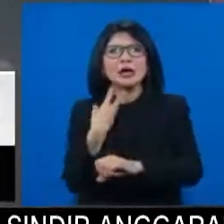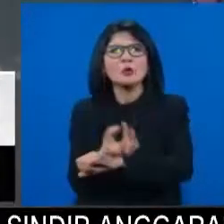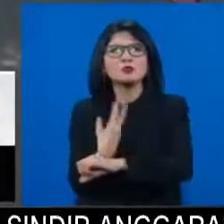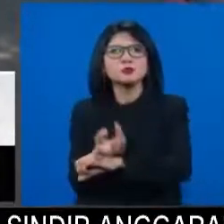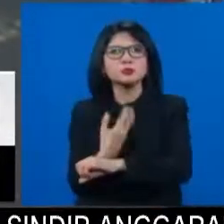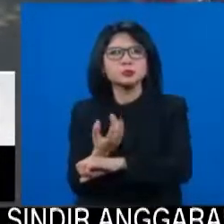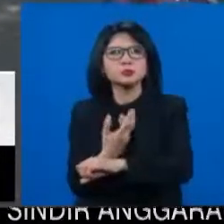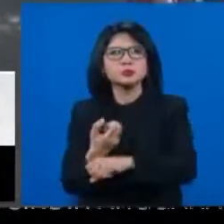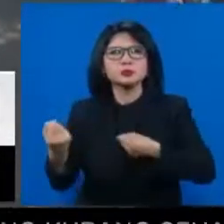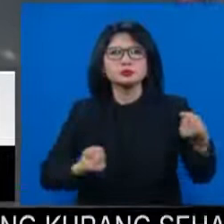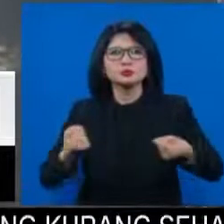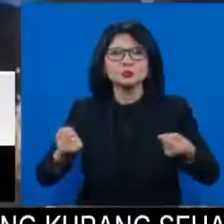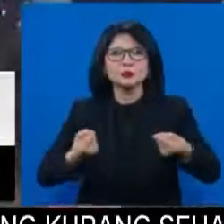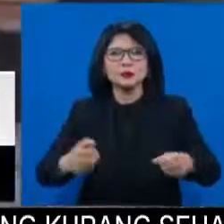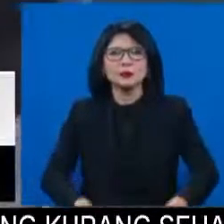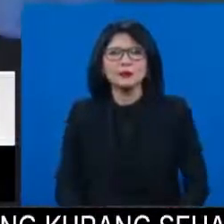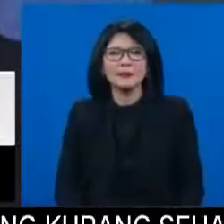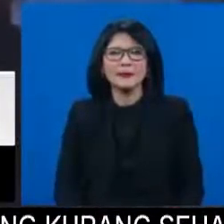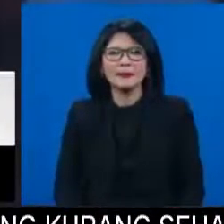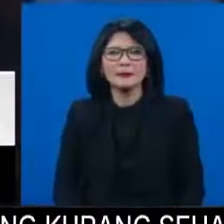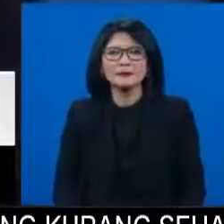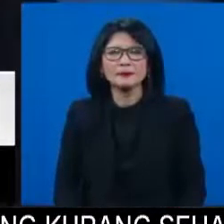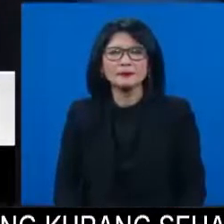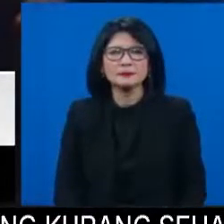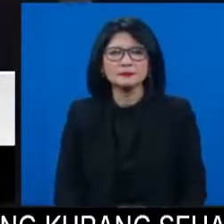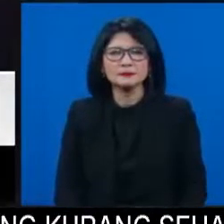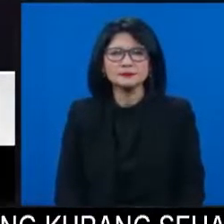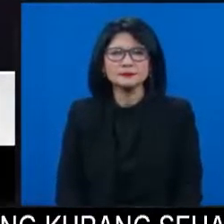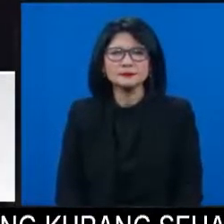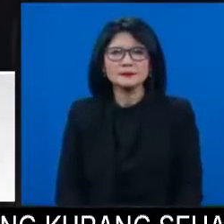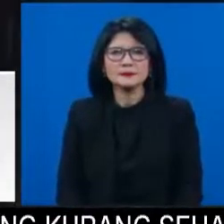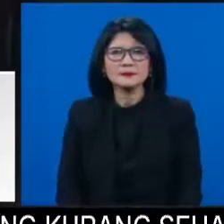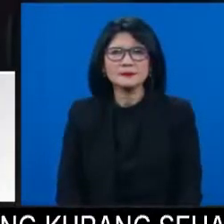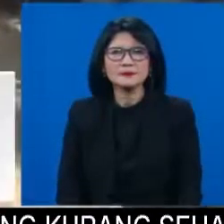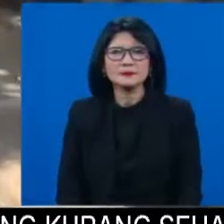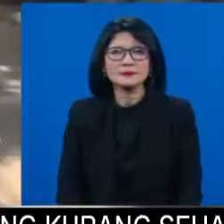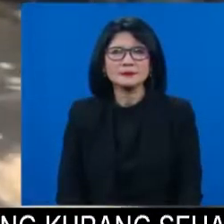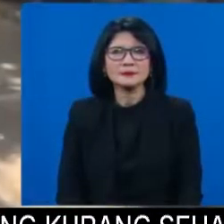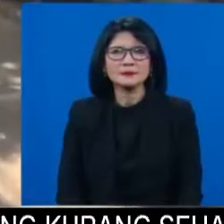milik Dinas Kesehatan DKI Jakarta. Tim Liputan CNN Indonesia.